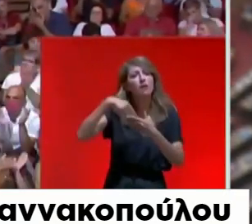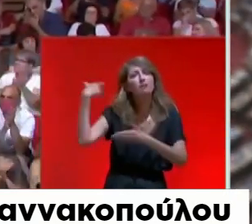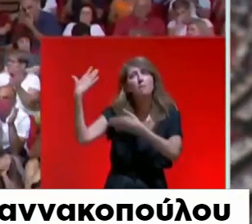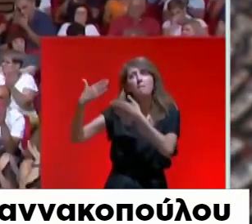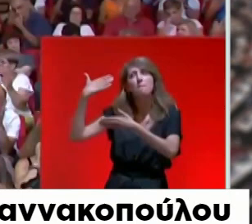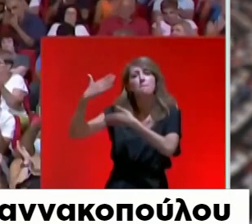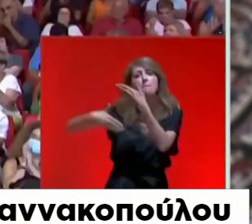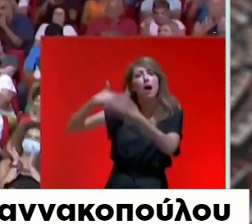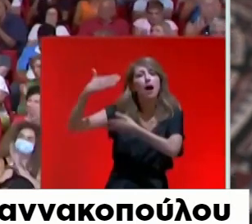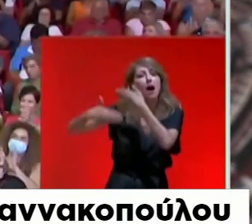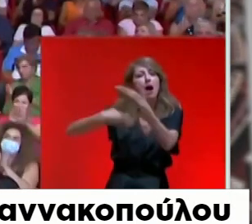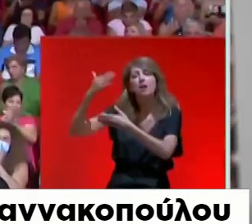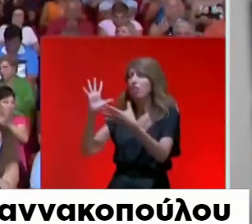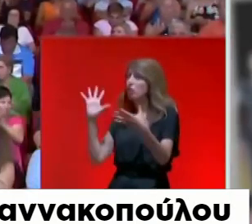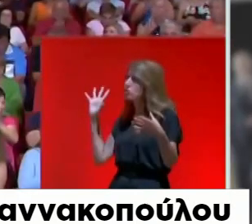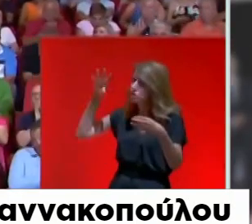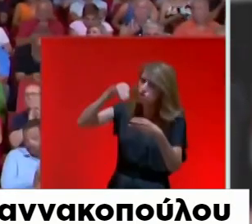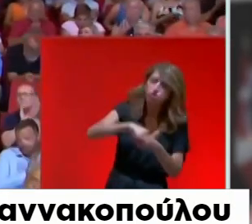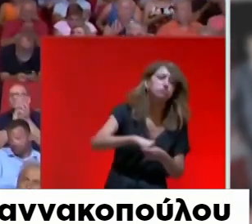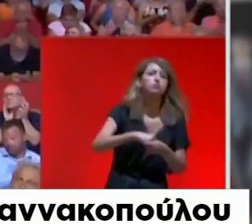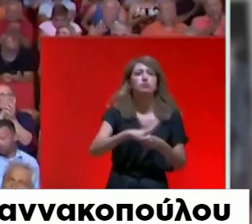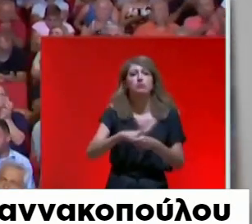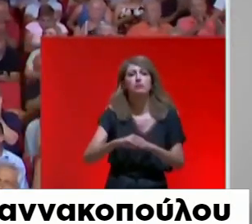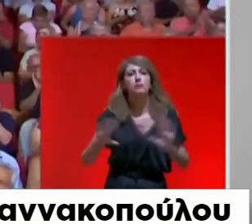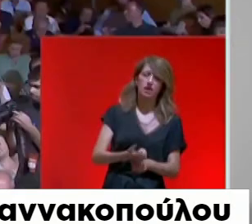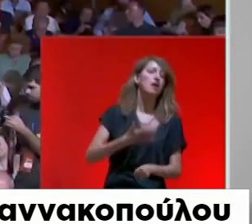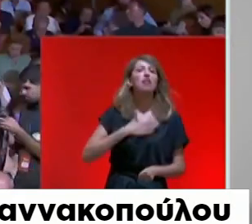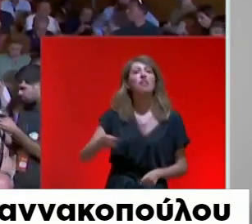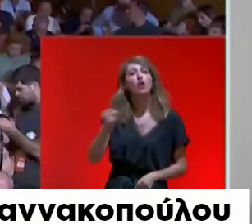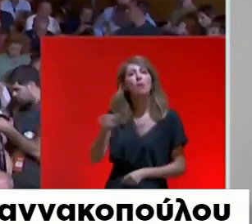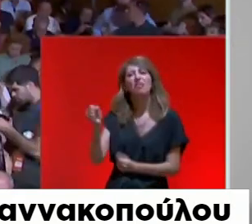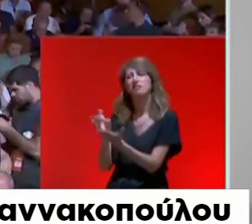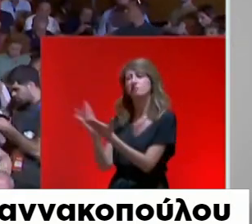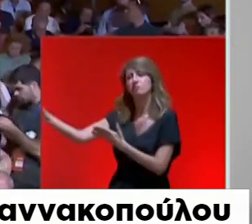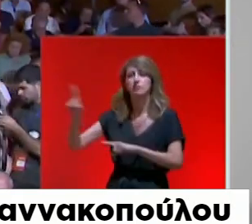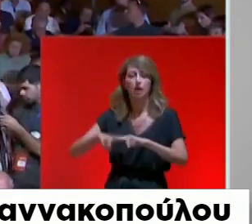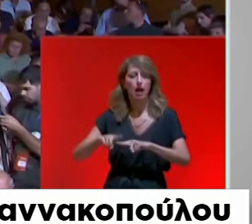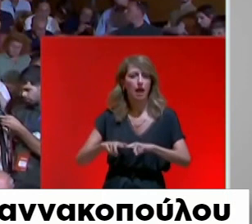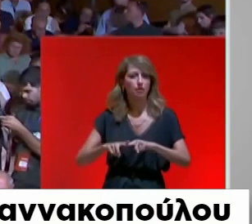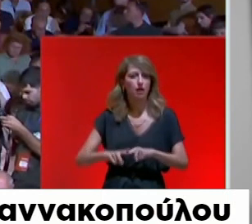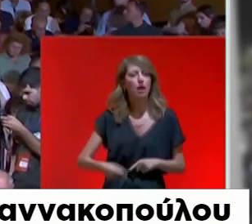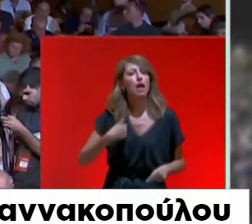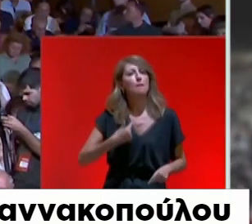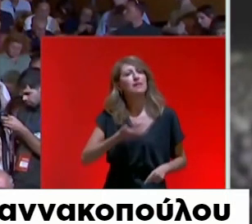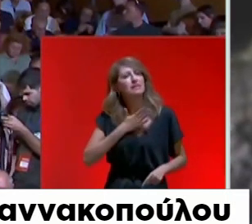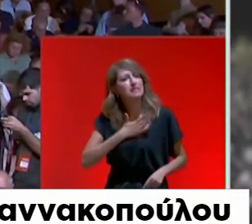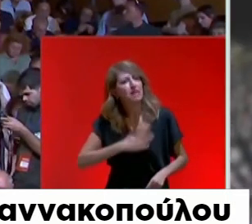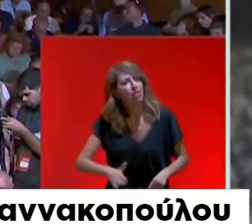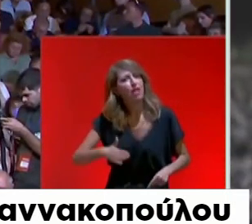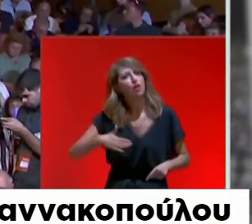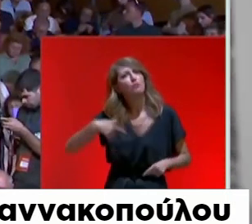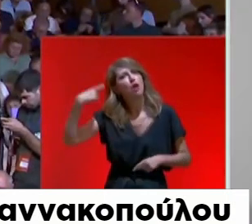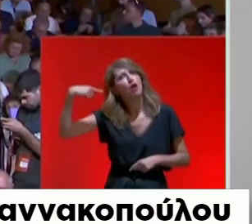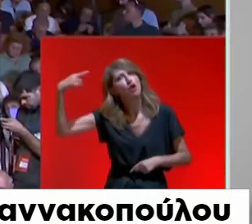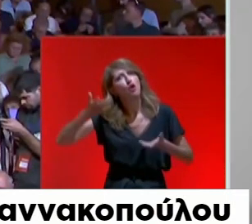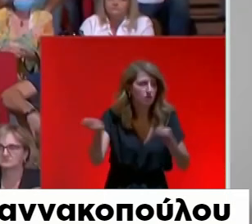και κάτι το οποίο αναδείχθηκε και πιστεύω έκανε και ιδιαίτερα θετική εντύπωση ευρύτερα, θα έλεγα, στον προοδευτικό κόσμο που